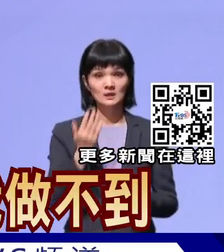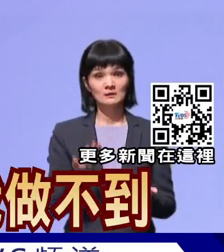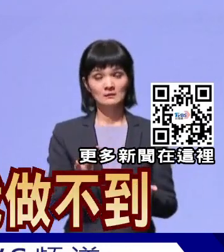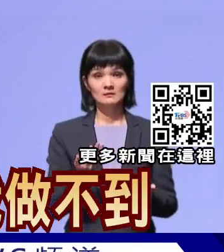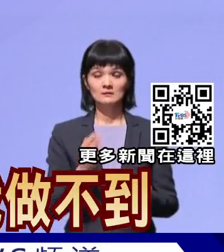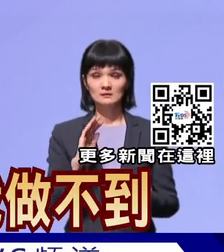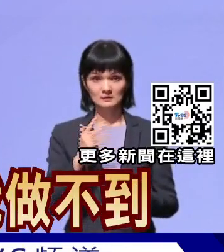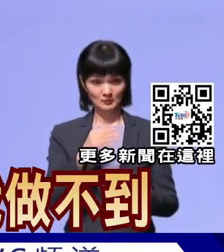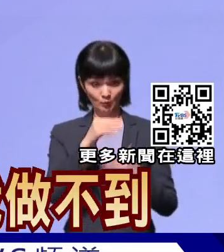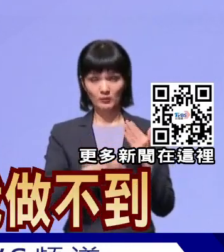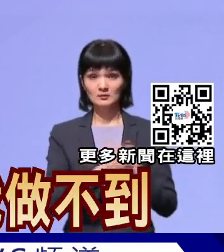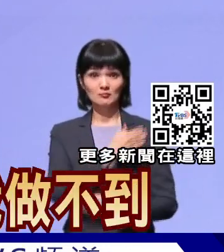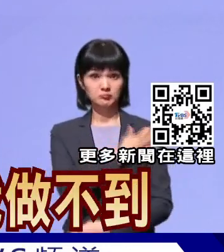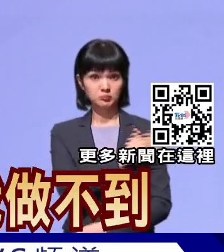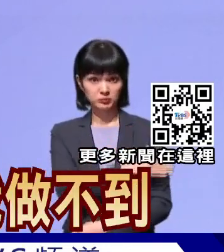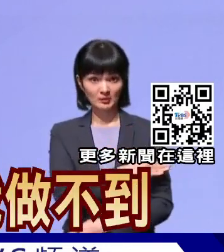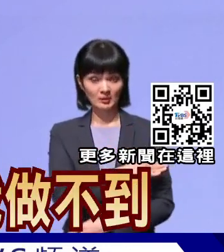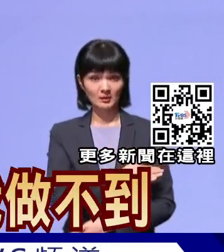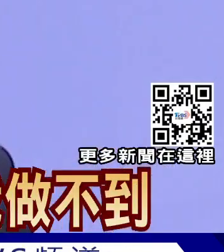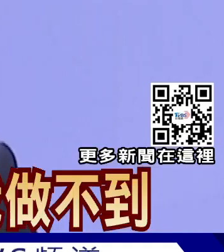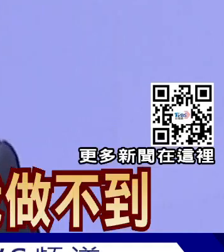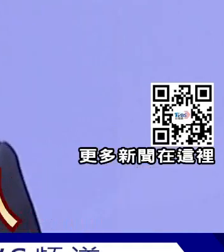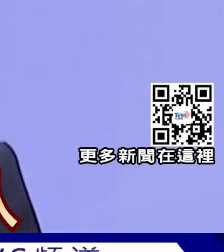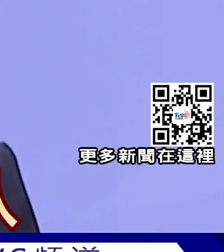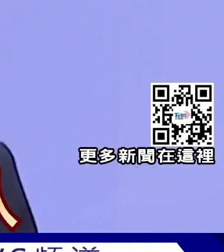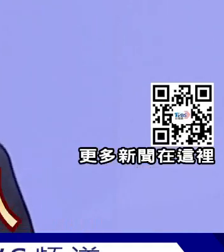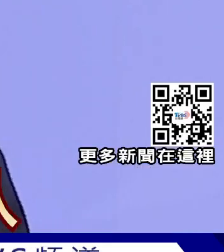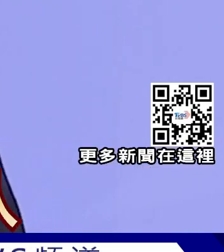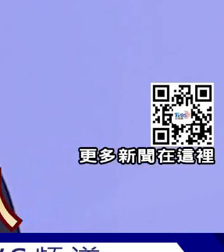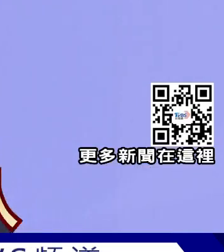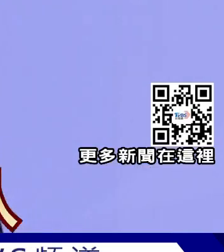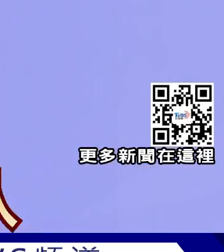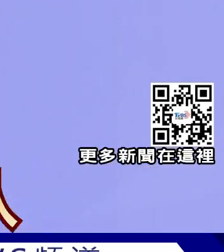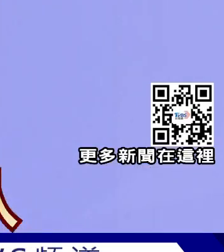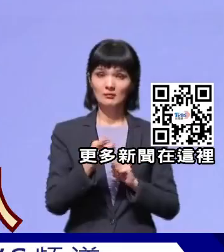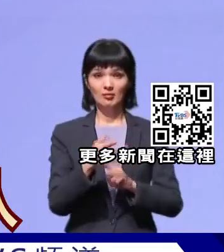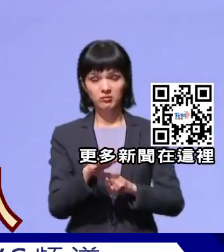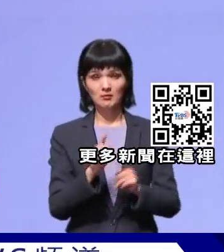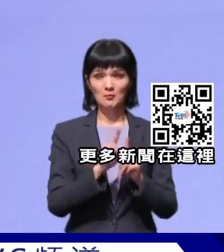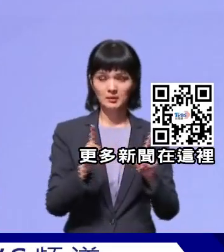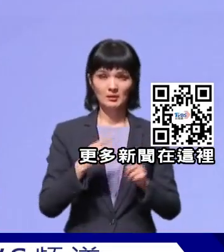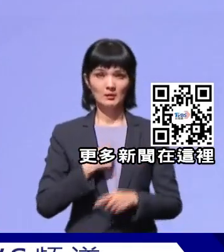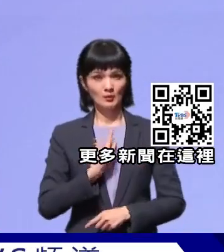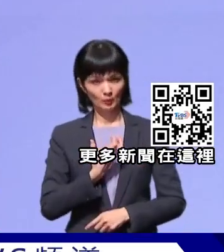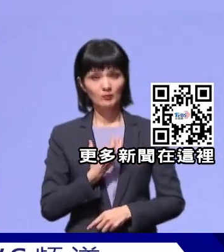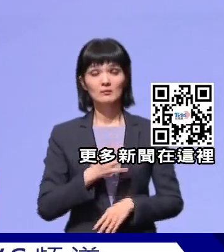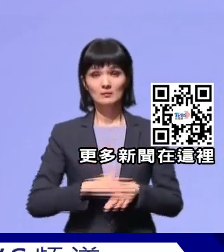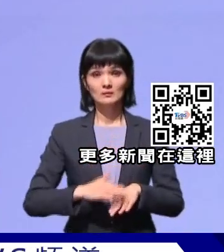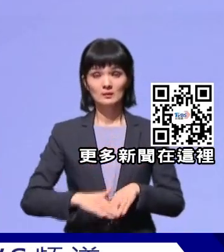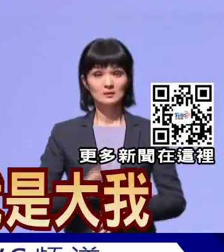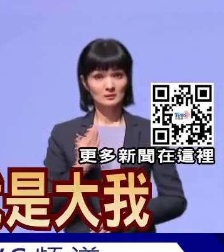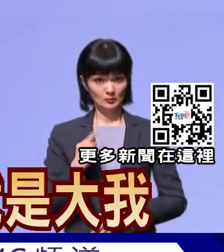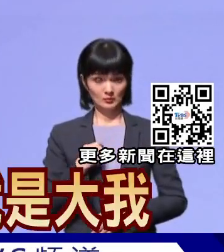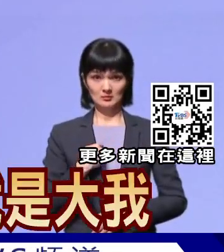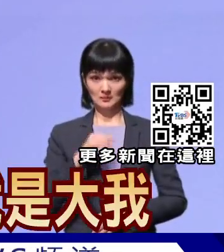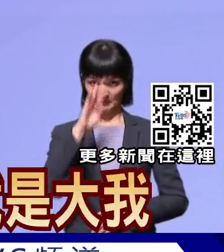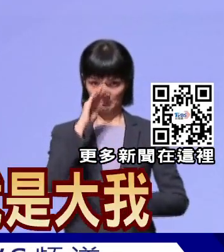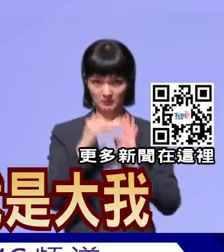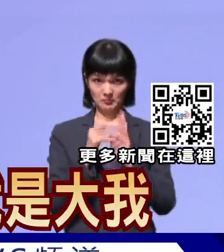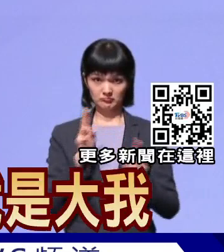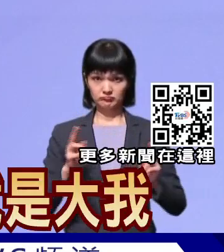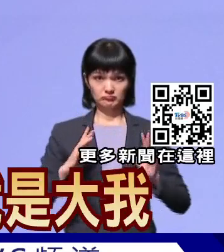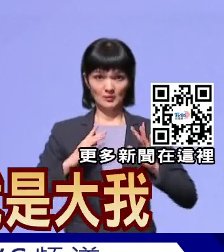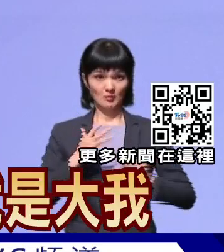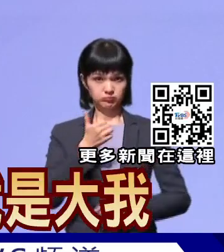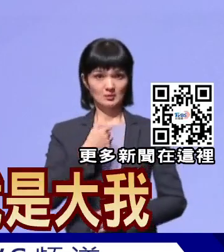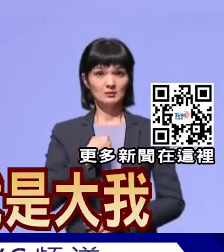际社会，我做不到。我不是一个冷血的人，我身为防疫指挥官，唯一能